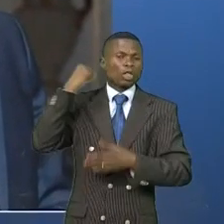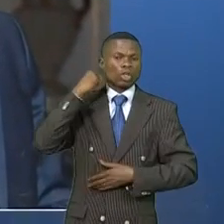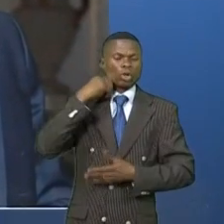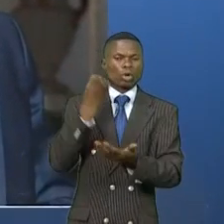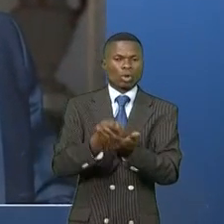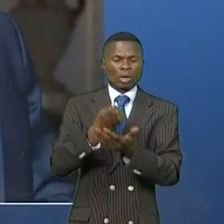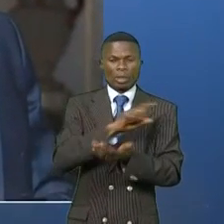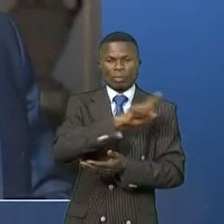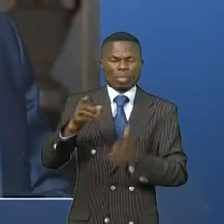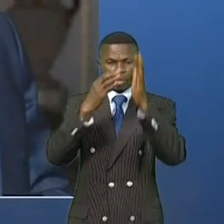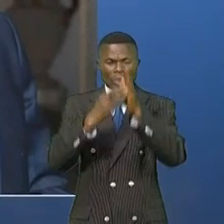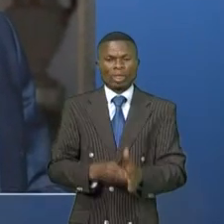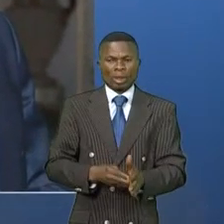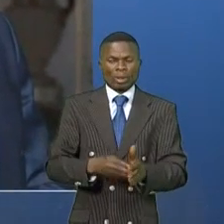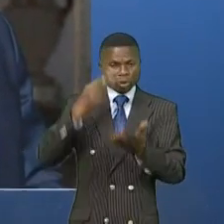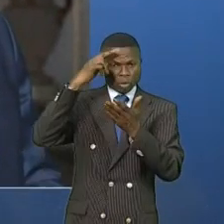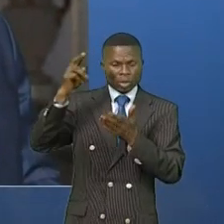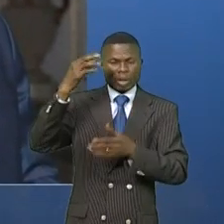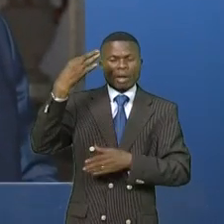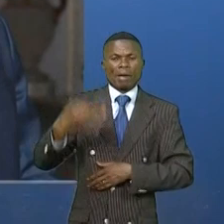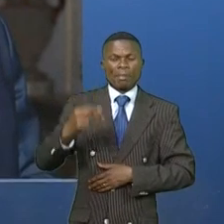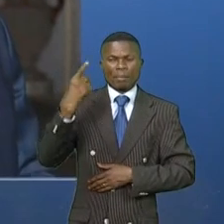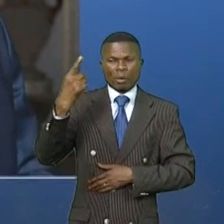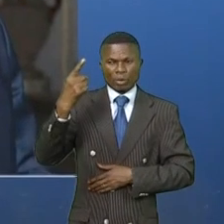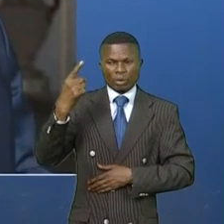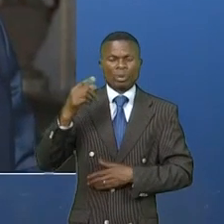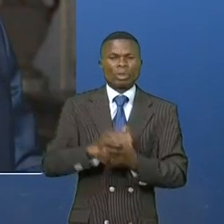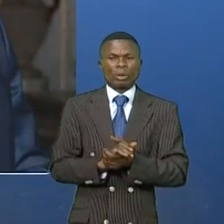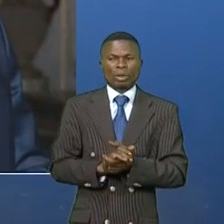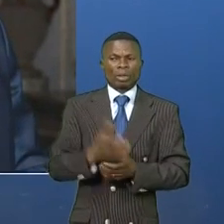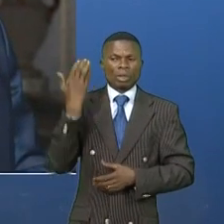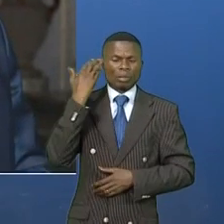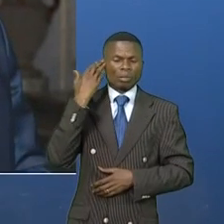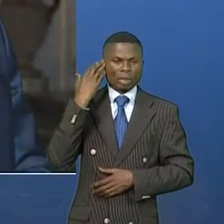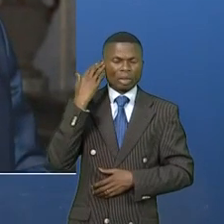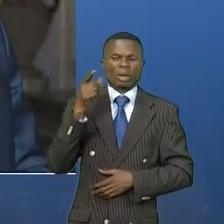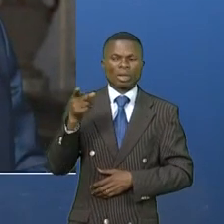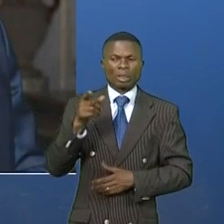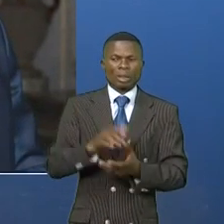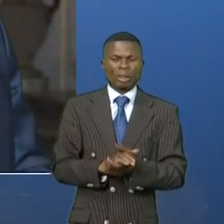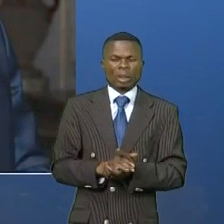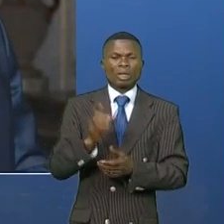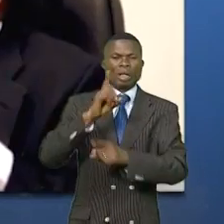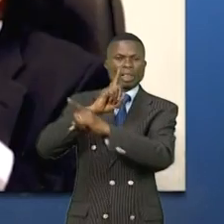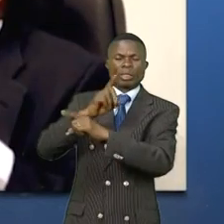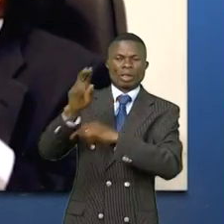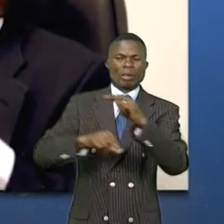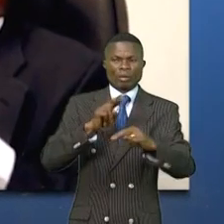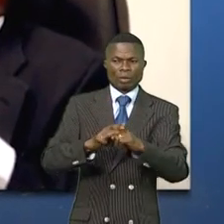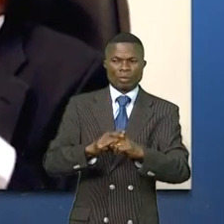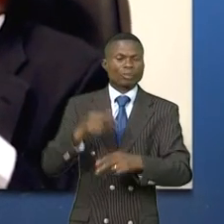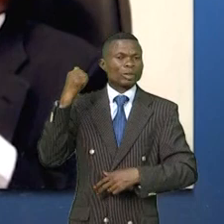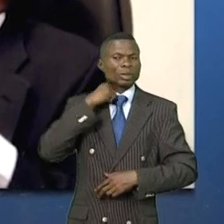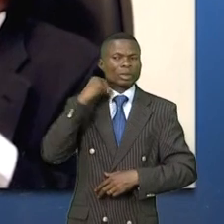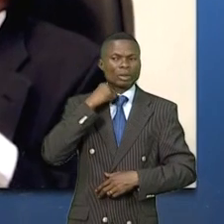économie en 1990 à l'Université Paris 1, Panthéon-Sorbonne. Gilbert Kabanda-Kourenga s'en va à la Défense nationale, un médecin